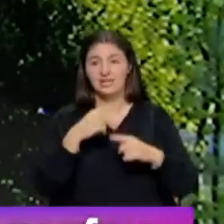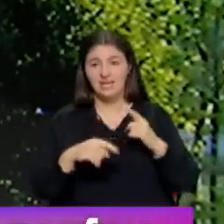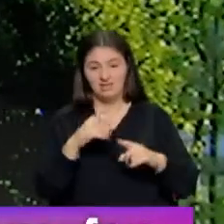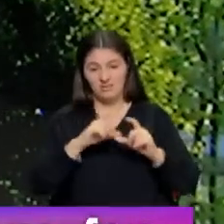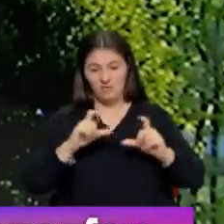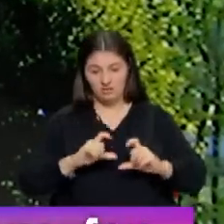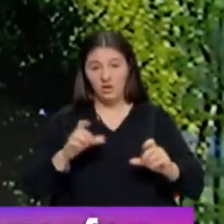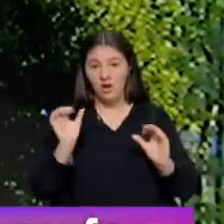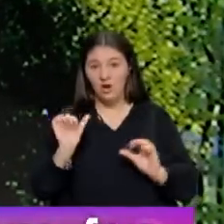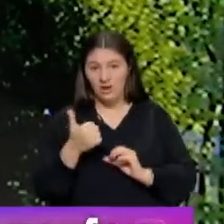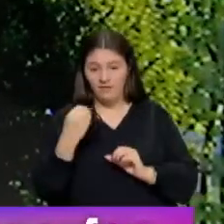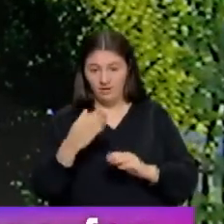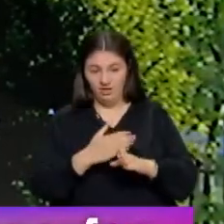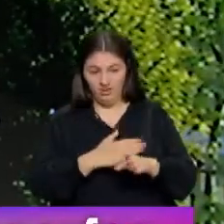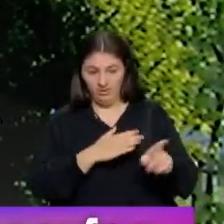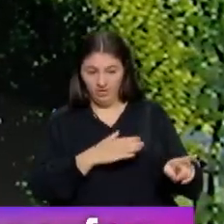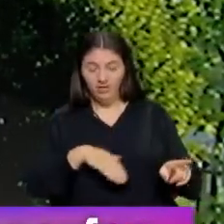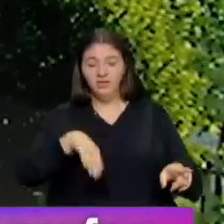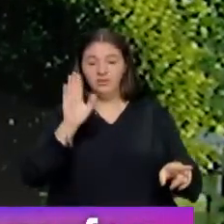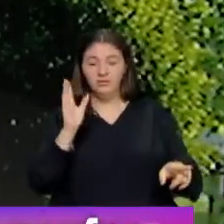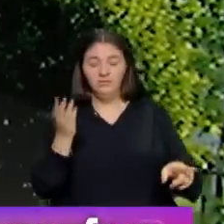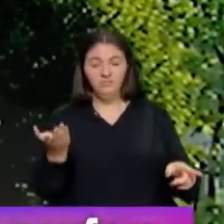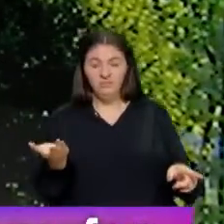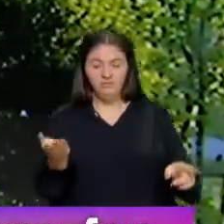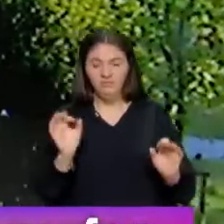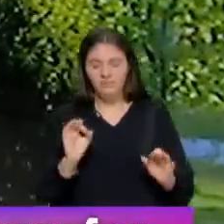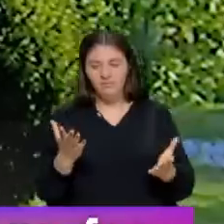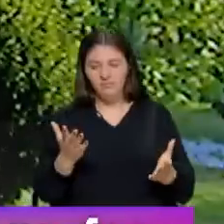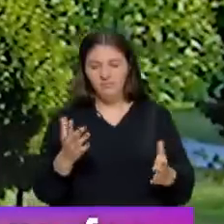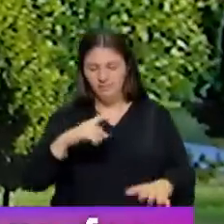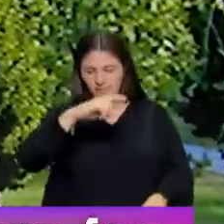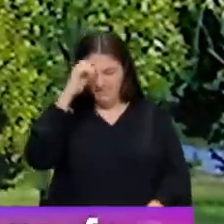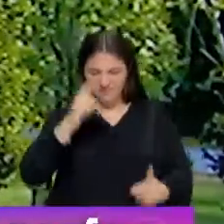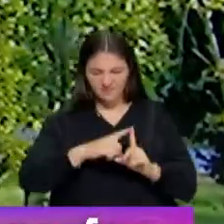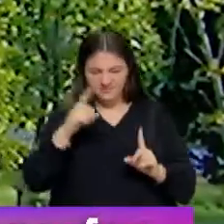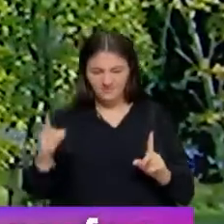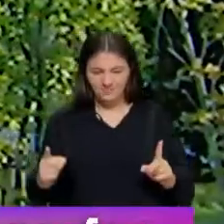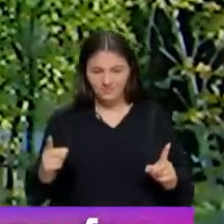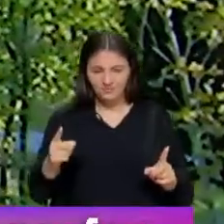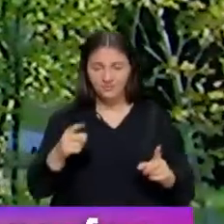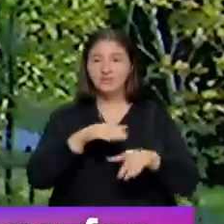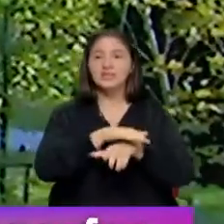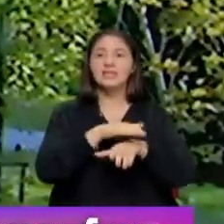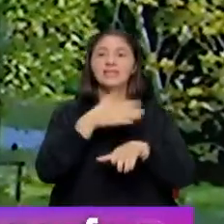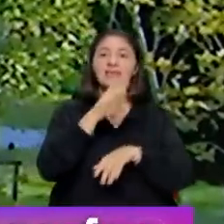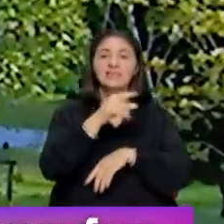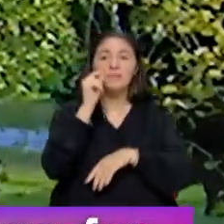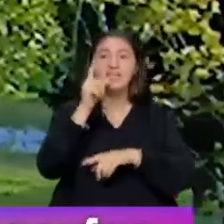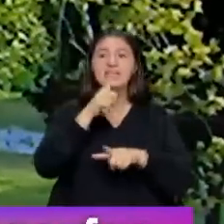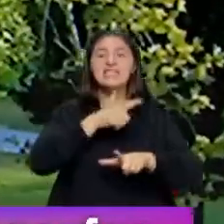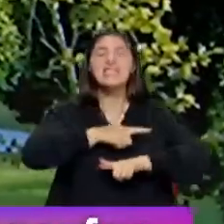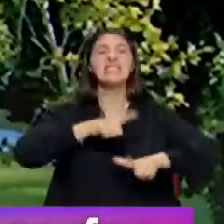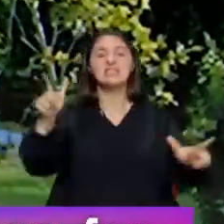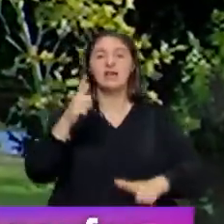siyaset başlıklarımı önemseniyor vatandaş tarafından Yoksa böyle yaz boyunca Deniz zeyreğin İsyan